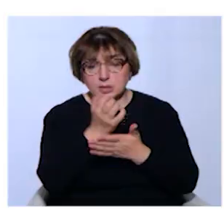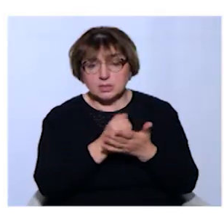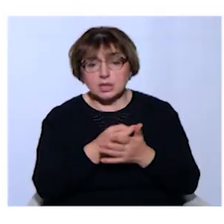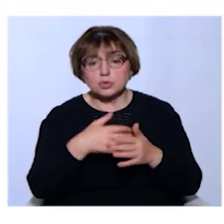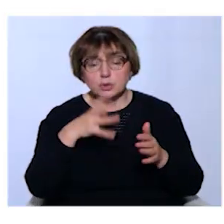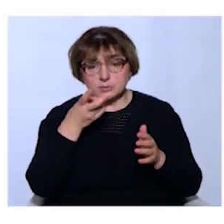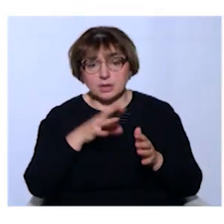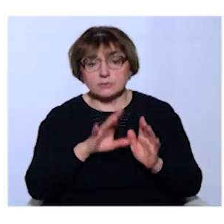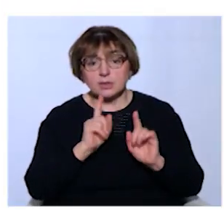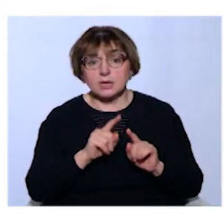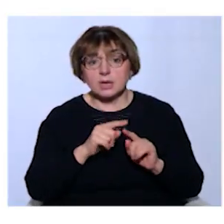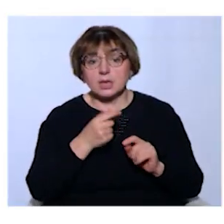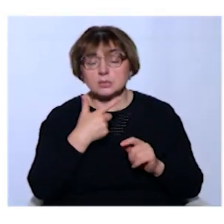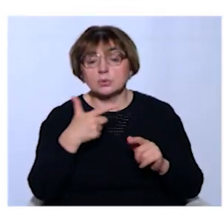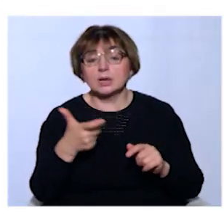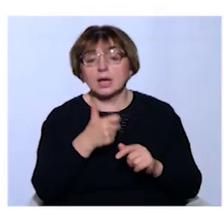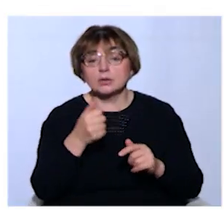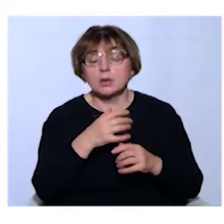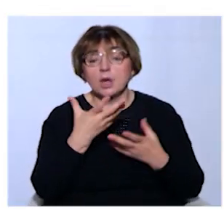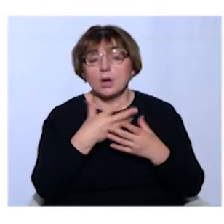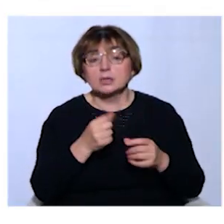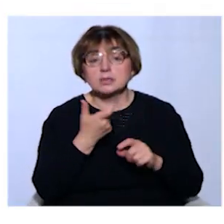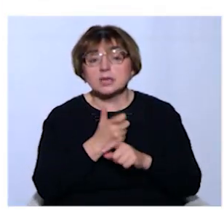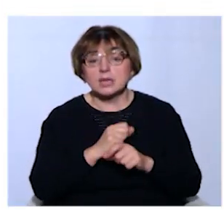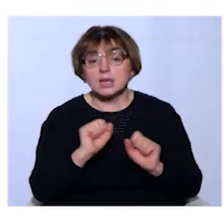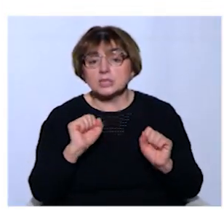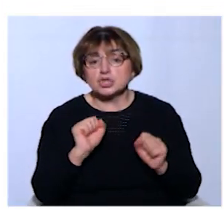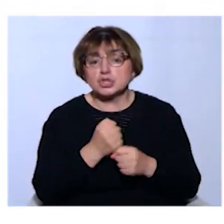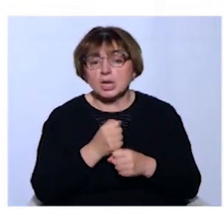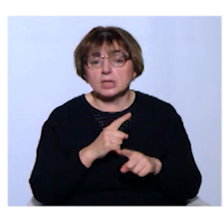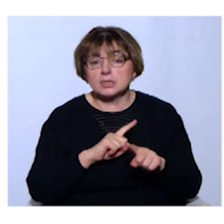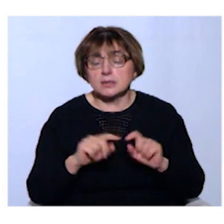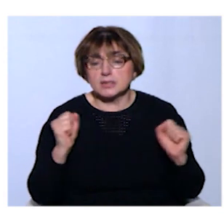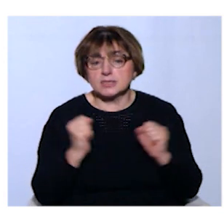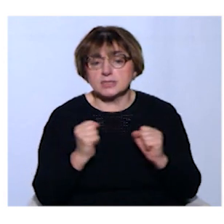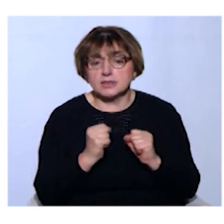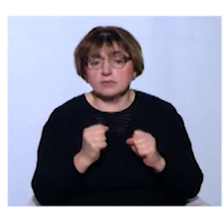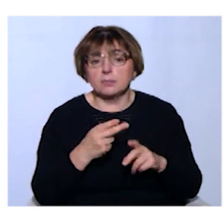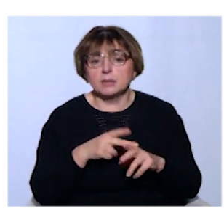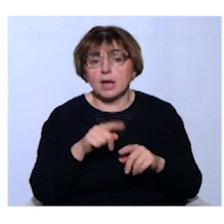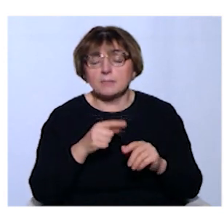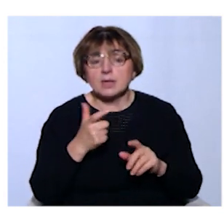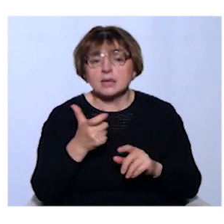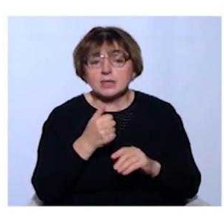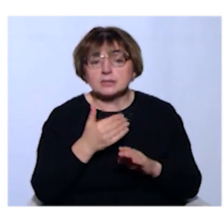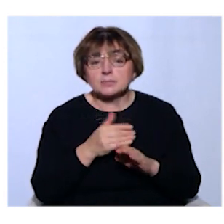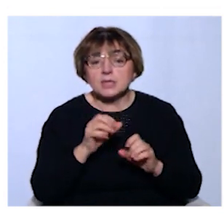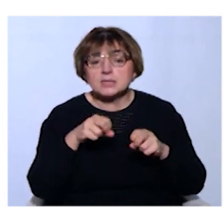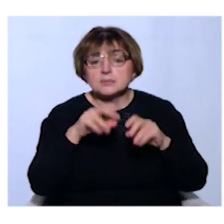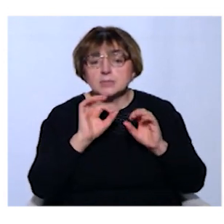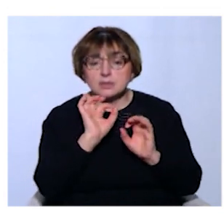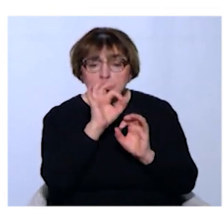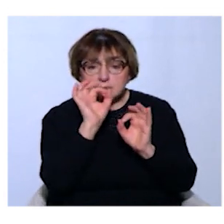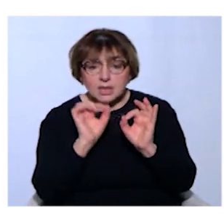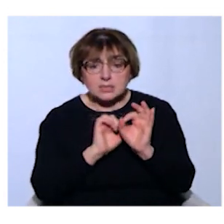და ეს გადმოღრილი მასები ძალიან სწრაფად ცივდება და ამ გაზების გამო ცოტა ნასრეტებიანი